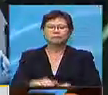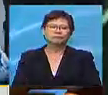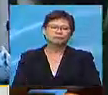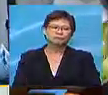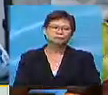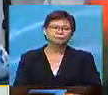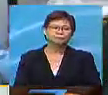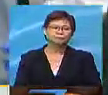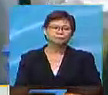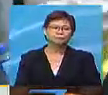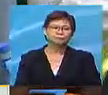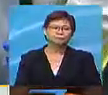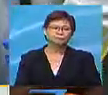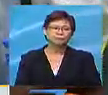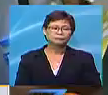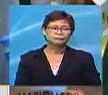haji